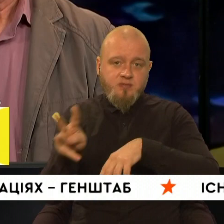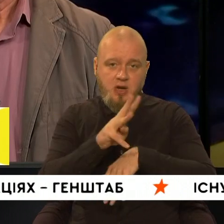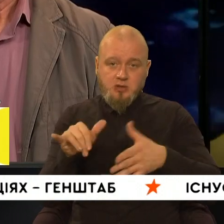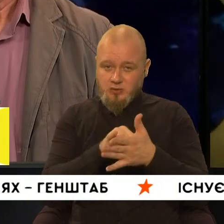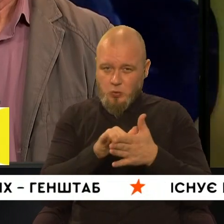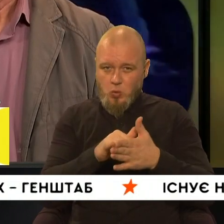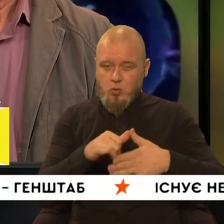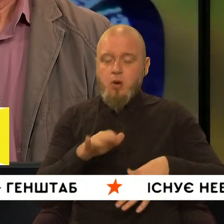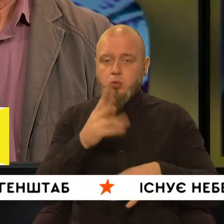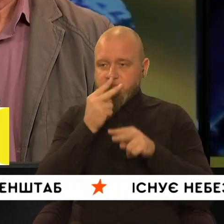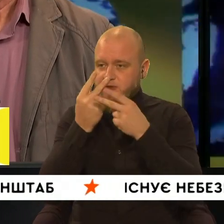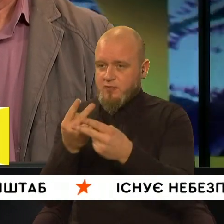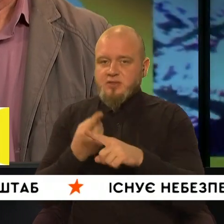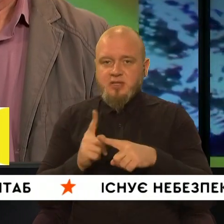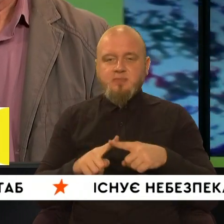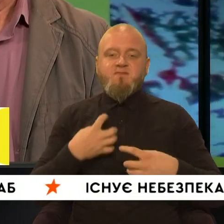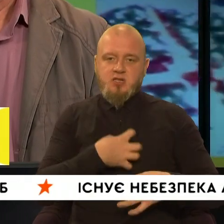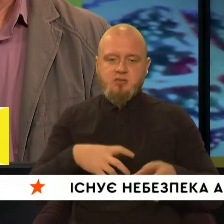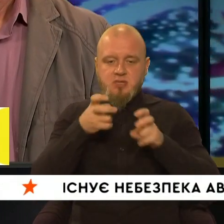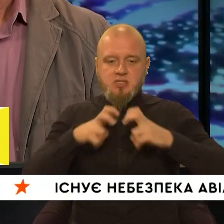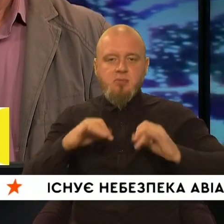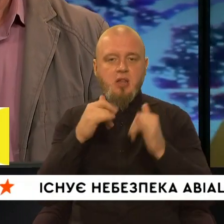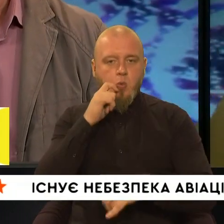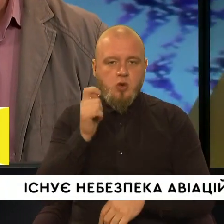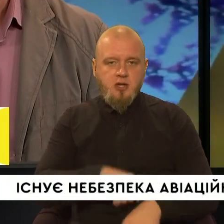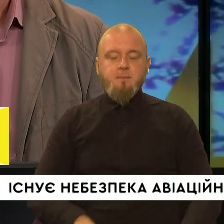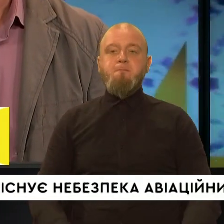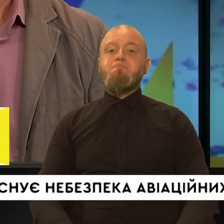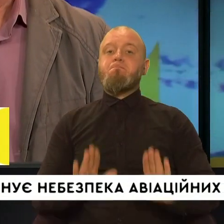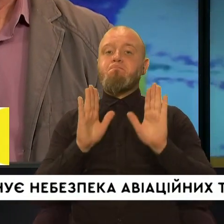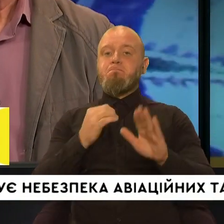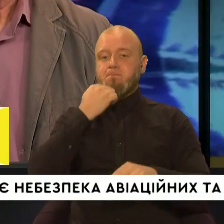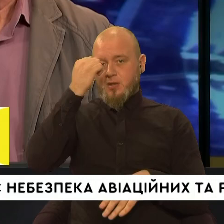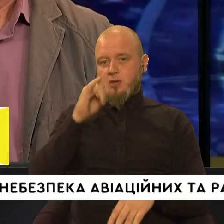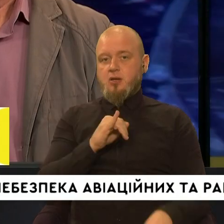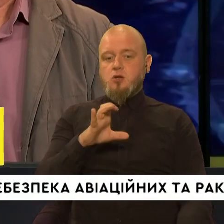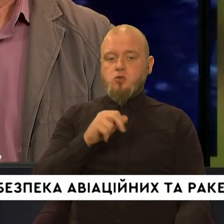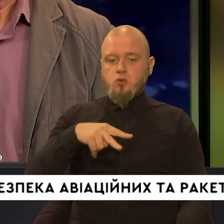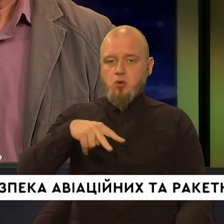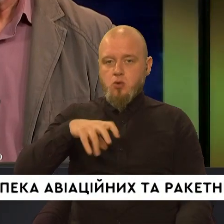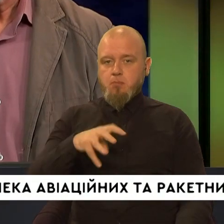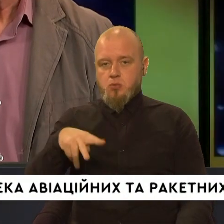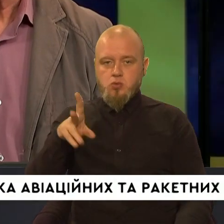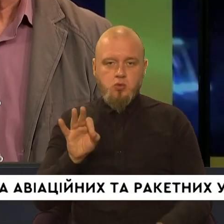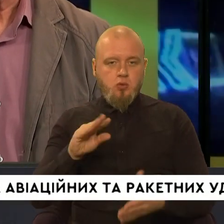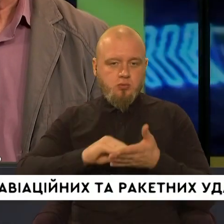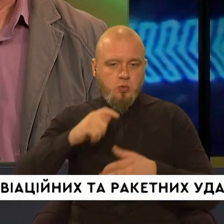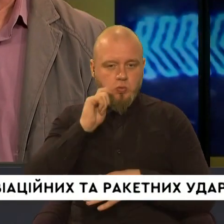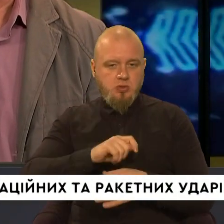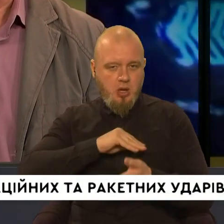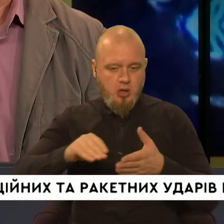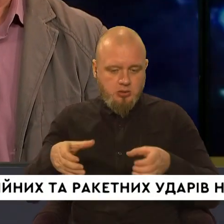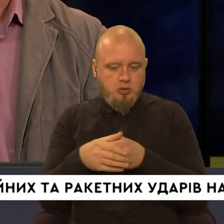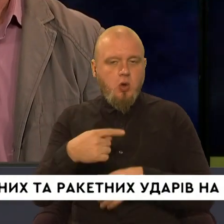Нью-Йорком будемо слідкувати за цим не менш важливим засіданням для України. Дякую, Ірино. Ірина Соломко, кореспондентка української